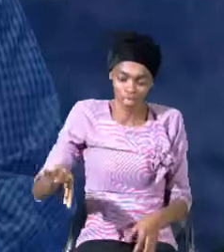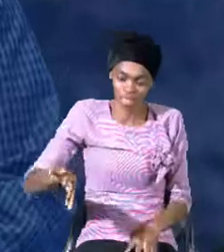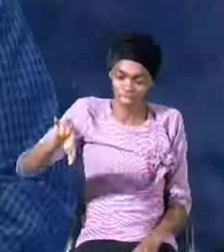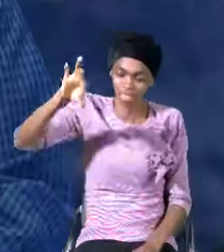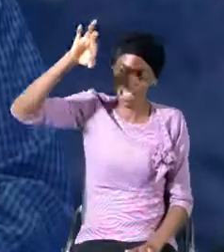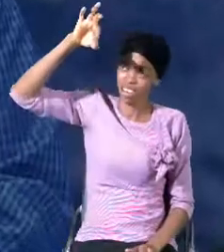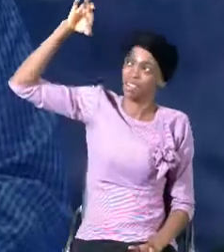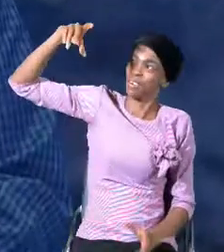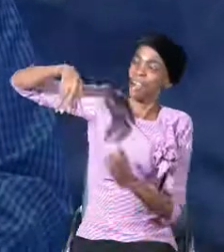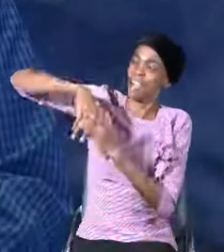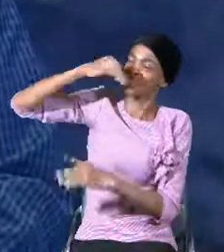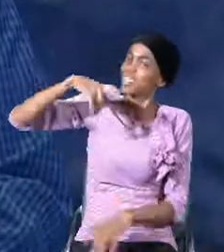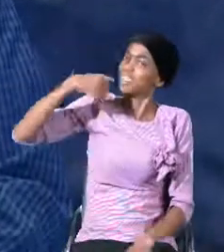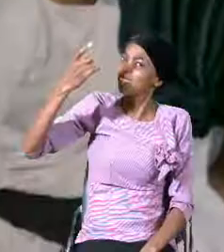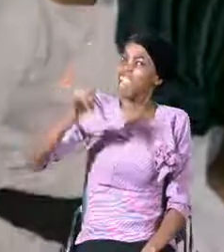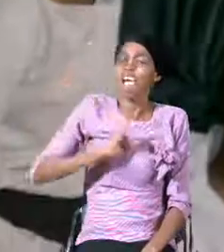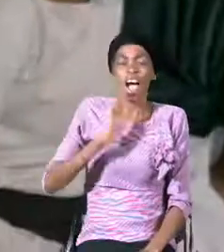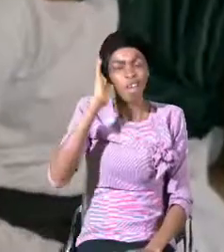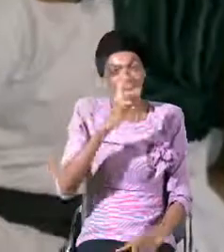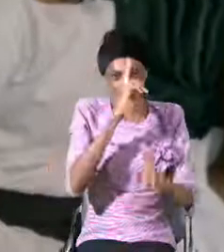te glorifier, je vais t'honorer.